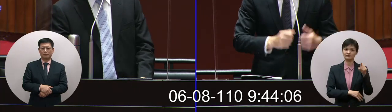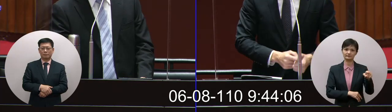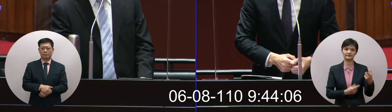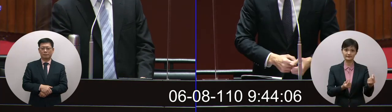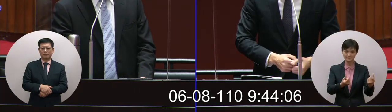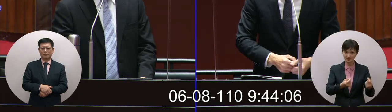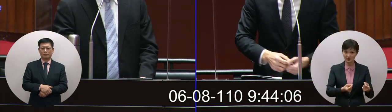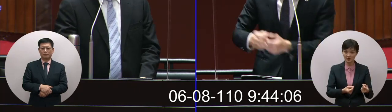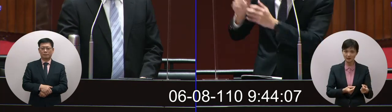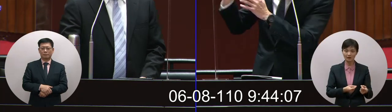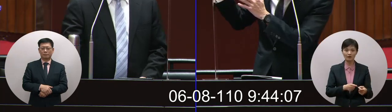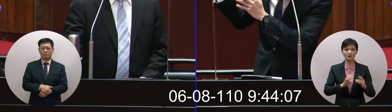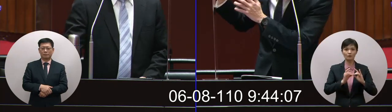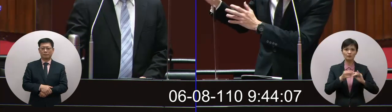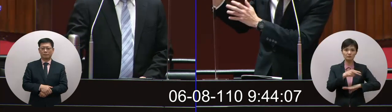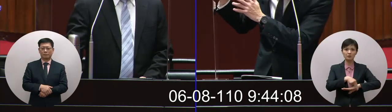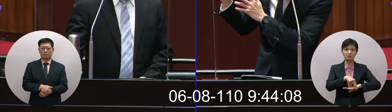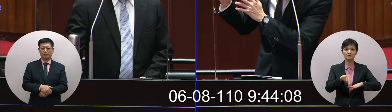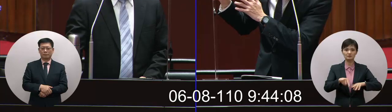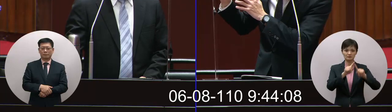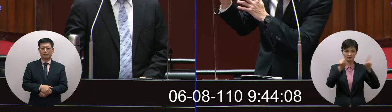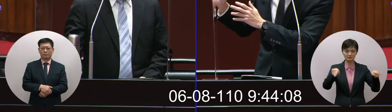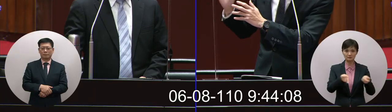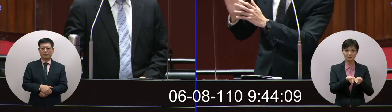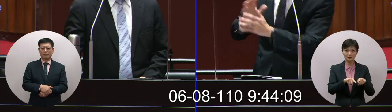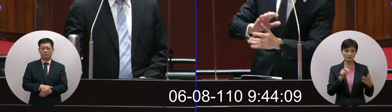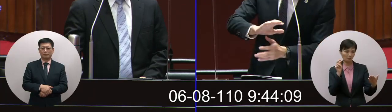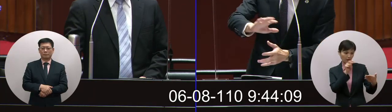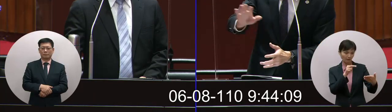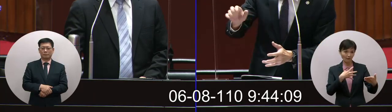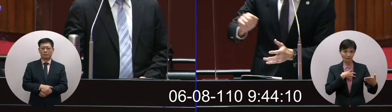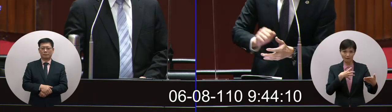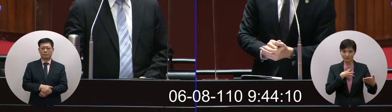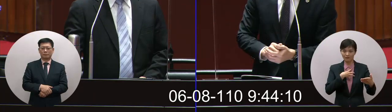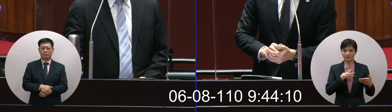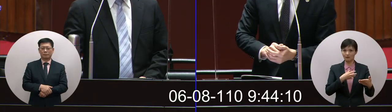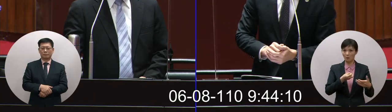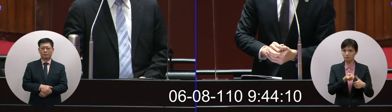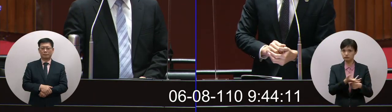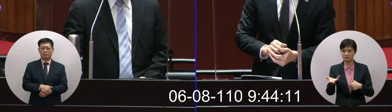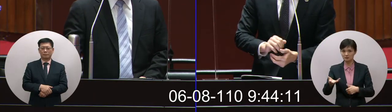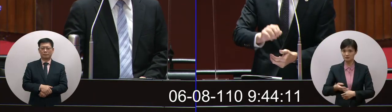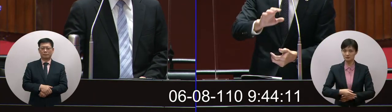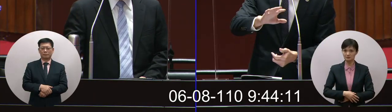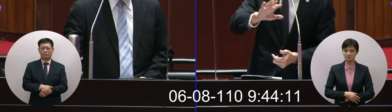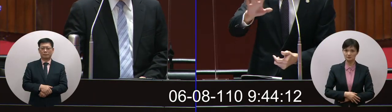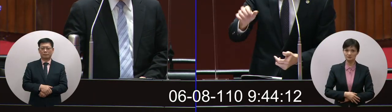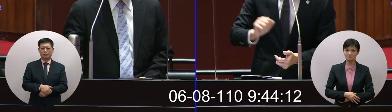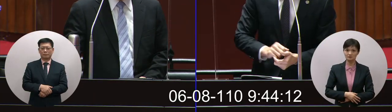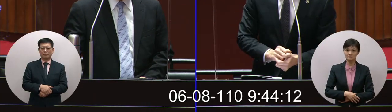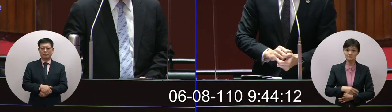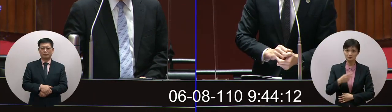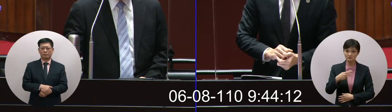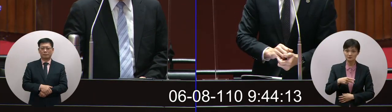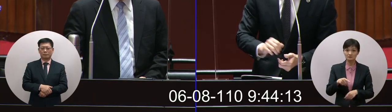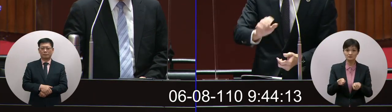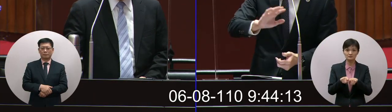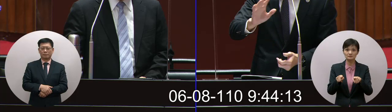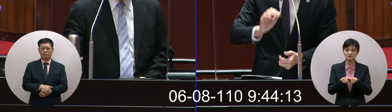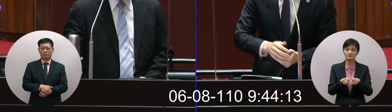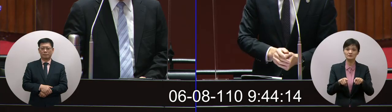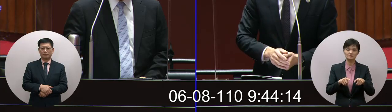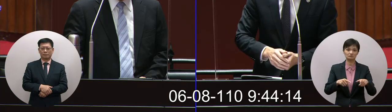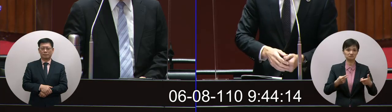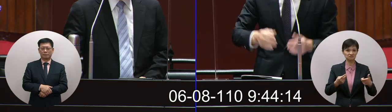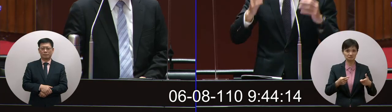制造惊吓啊。公布这种其实吼，拢甲咱一般防疫的中，即个一般防疫的即个知识，拢